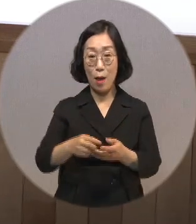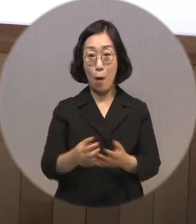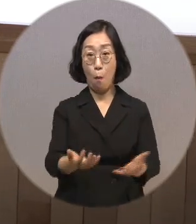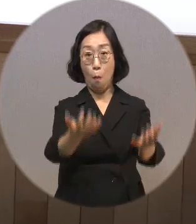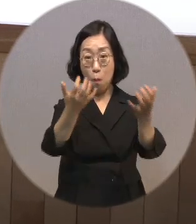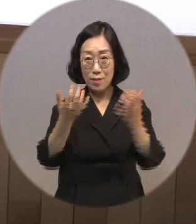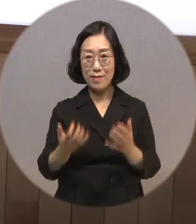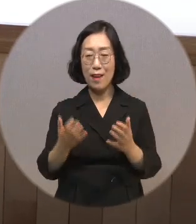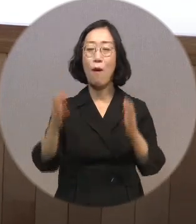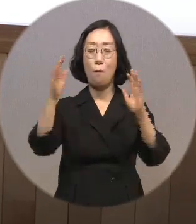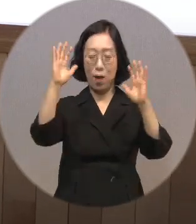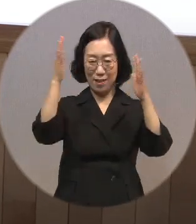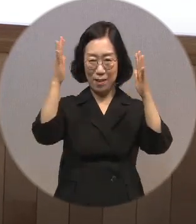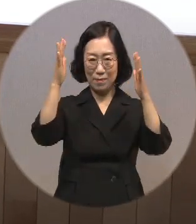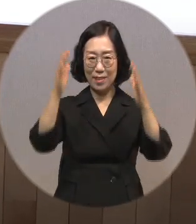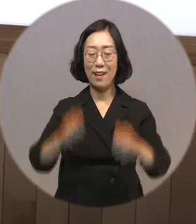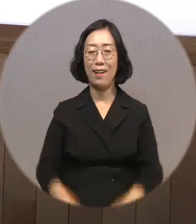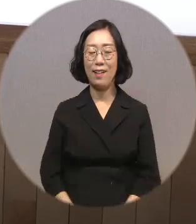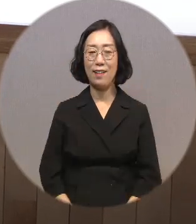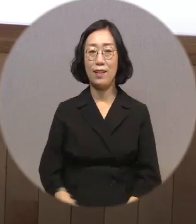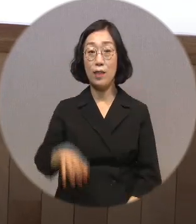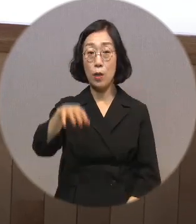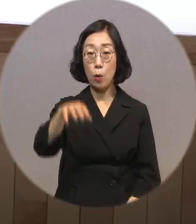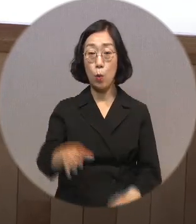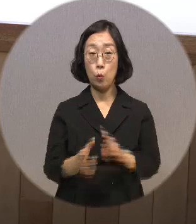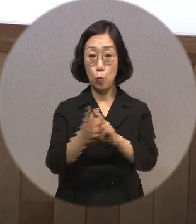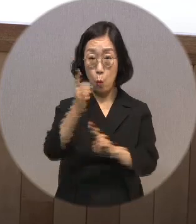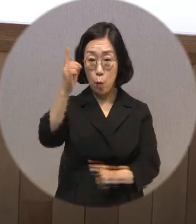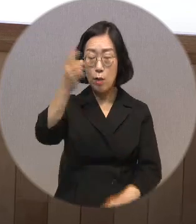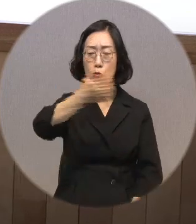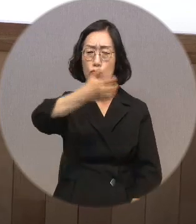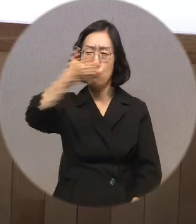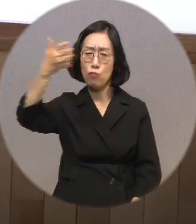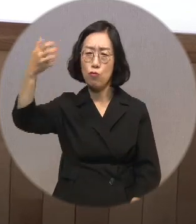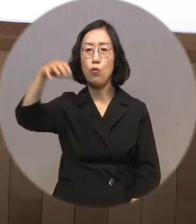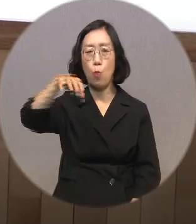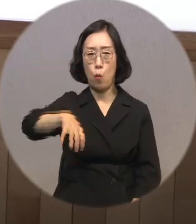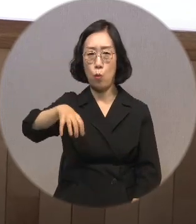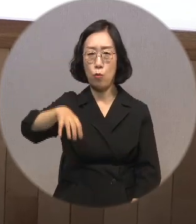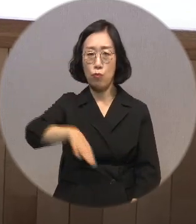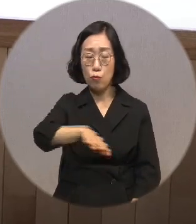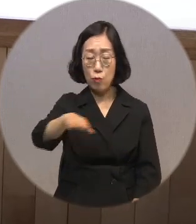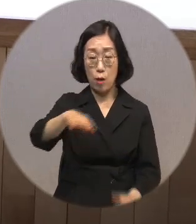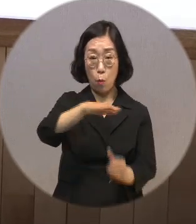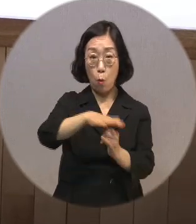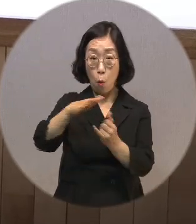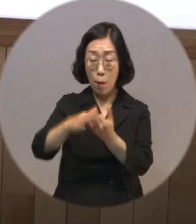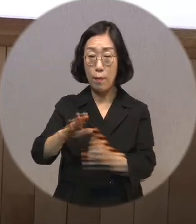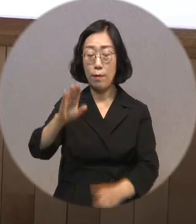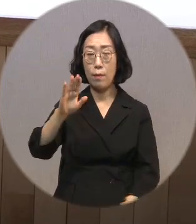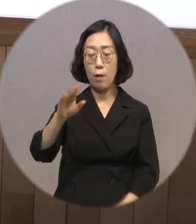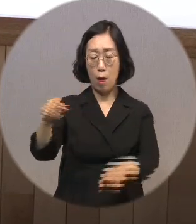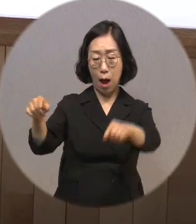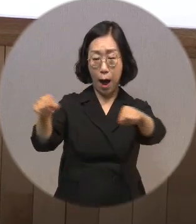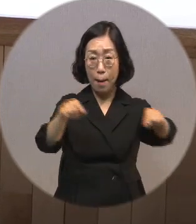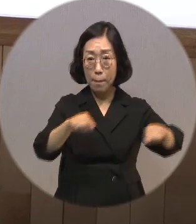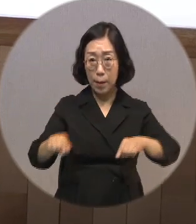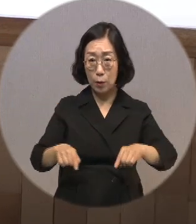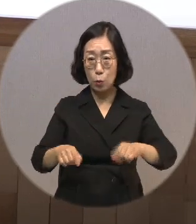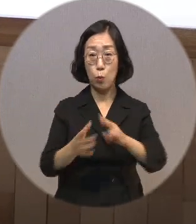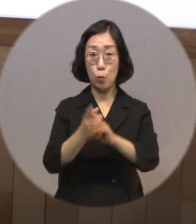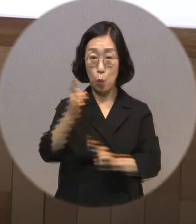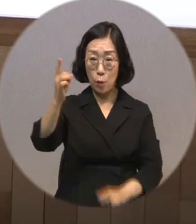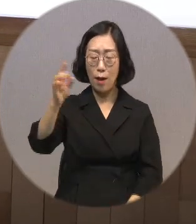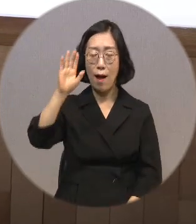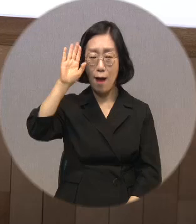열렬하게 환영합니다. 이곳은 통일을 꿈꾸는 곳입니다. 그래서 우리 어린 친구들이 이제 통일된 한반도에